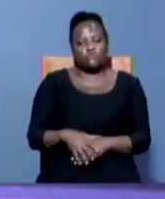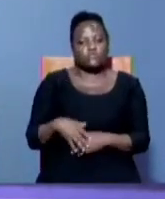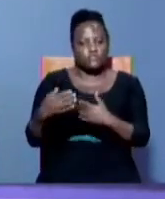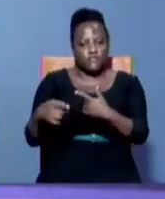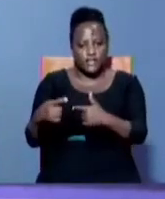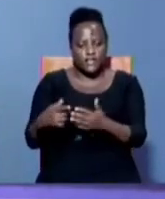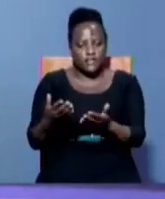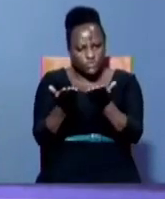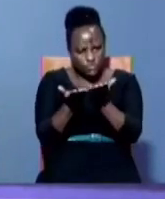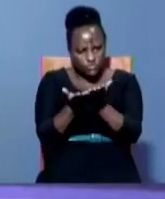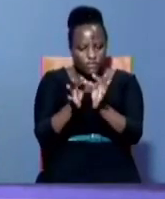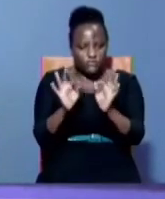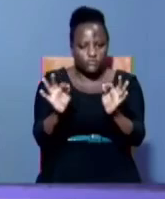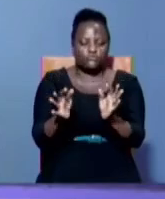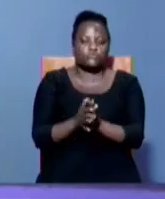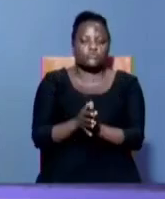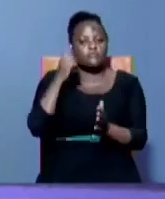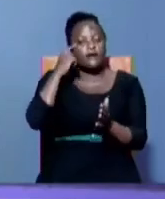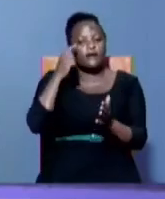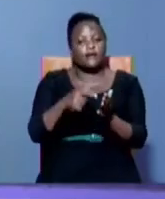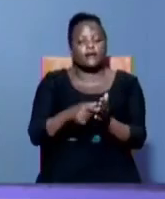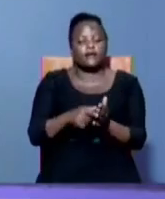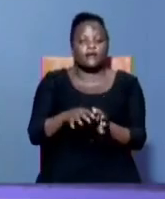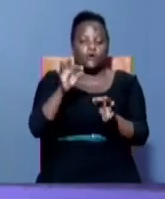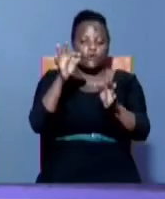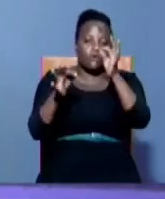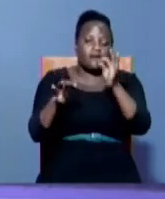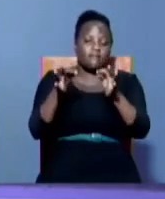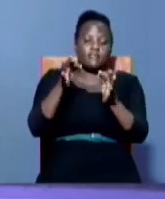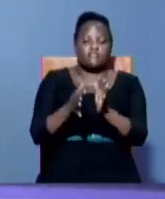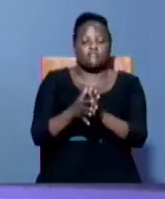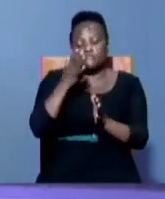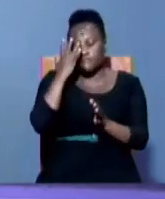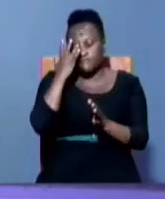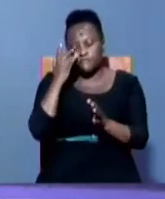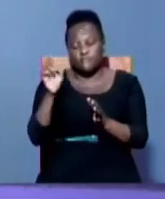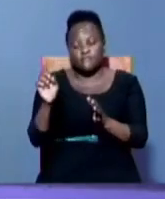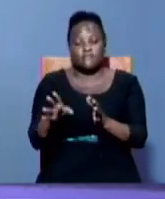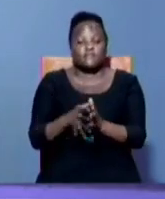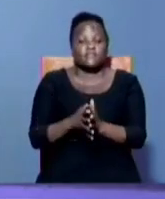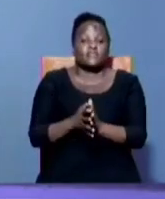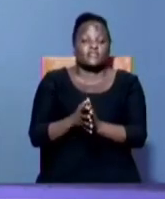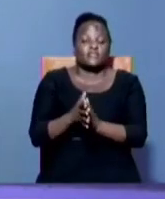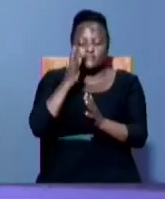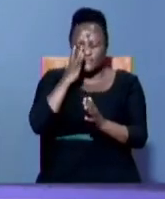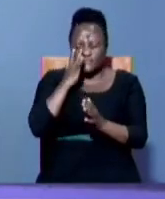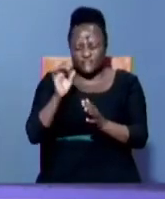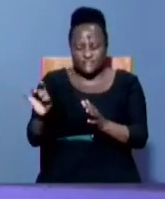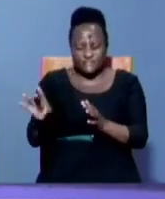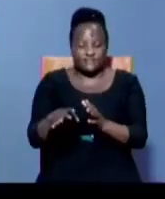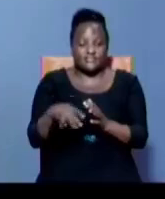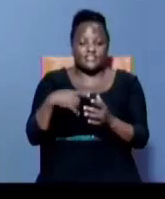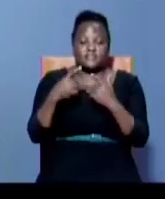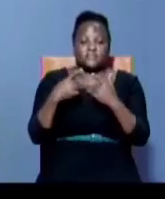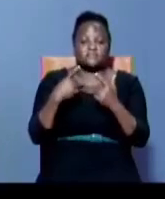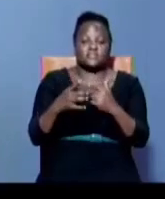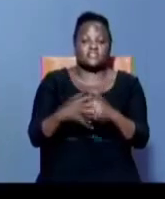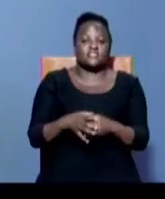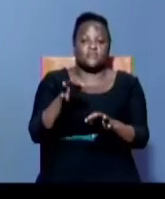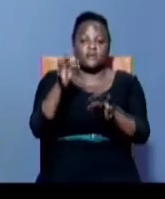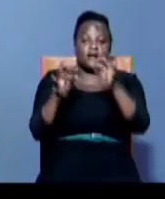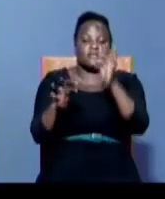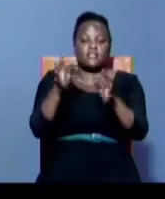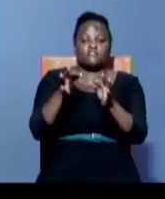vizuri. Inamaanisha ukamilifu, perfection. The perfection, ukamilifu wa nani? Inazungumzia ukamilifu wa Yesu mwenyewe ambaye